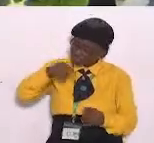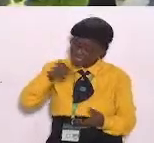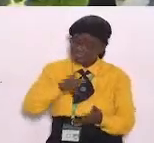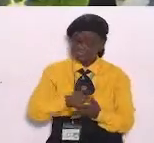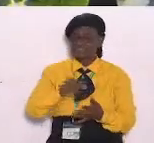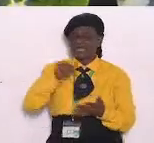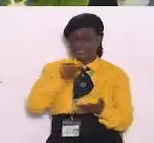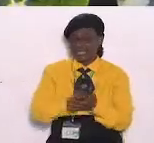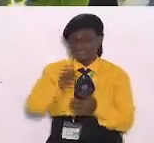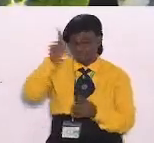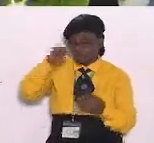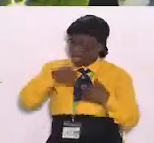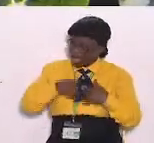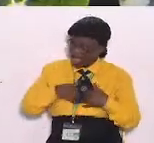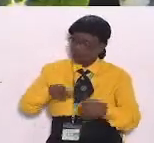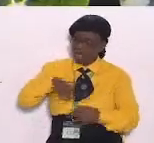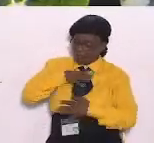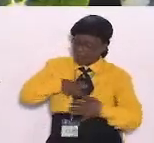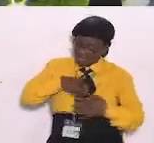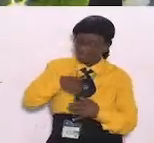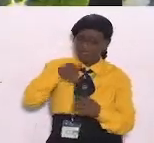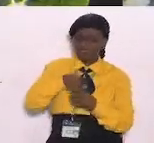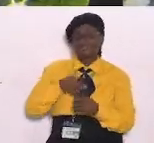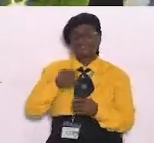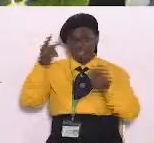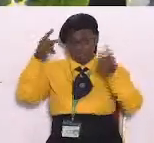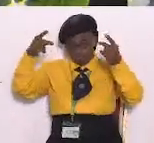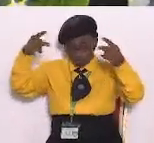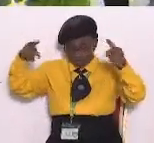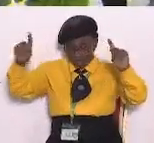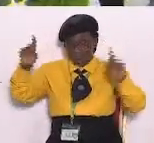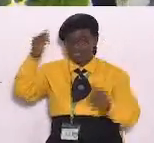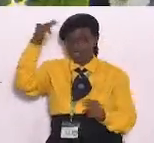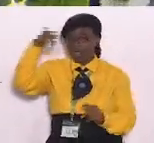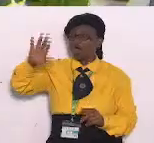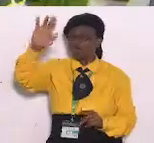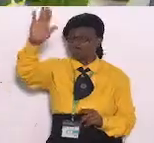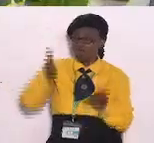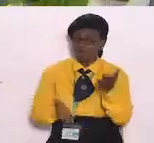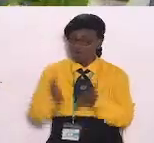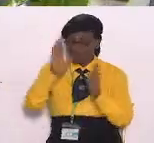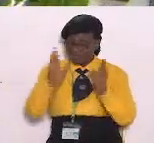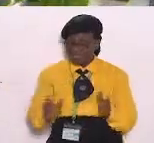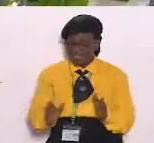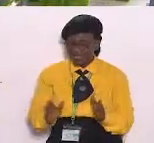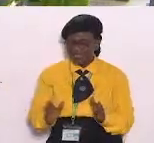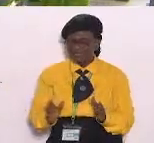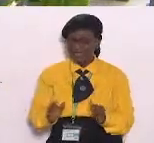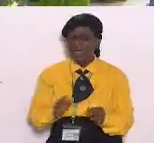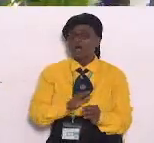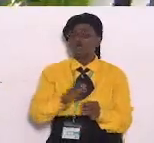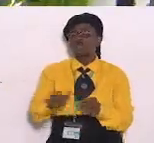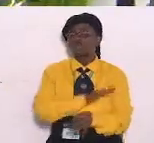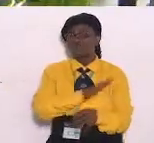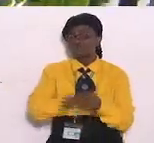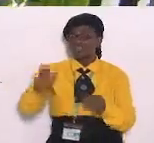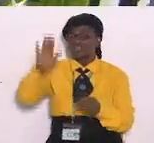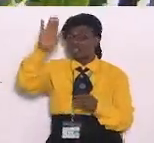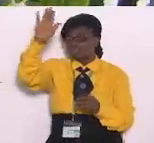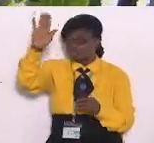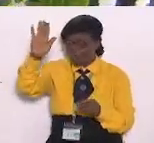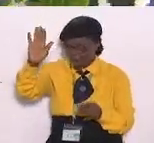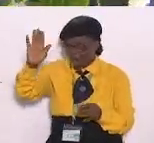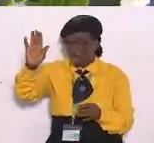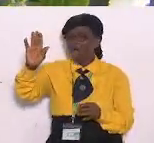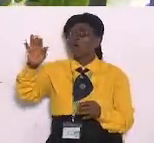dit que tu as tu trouves le plaisir dans la prospérité de